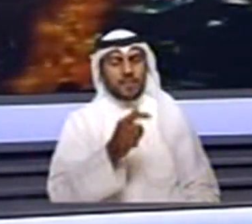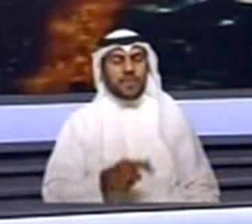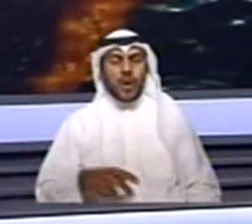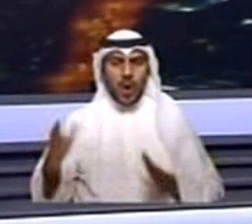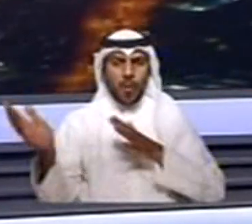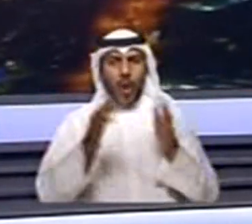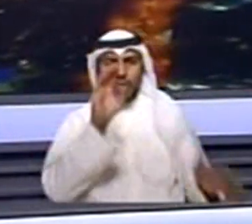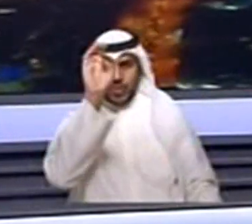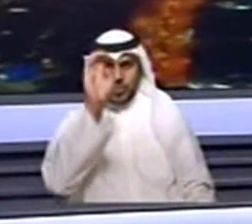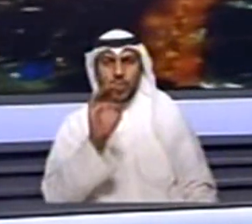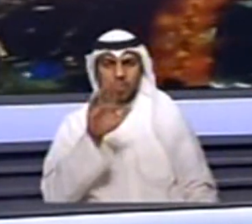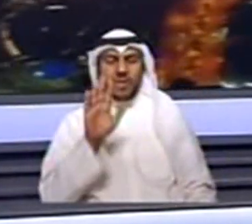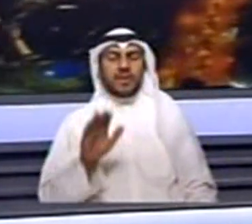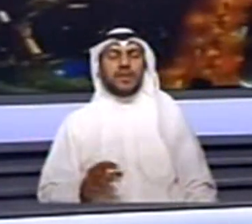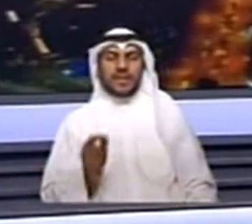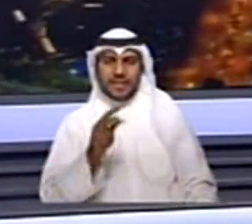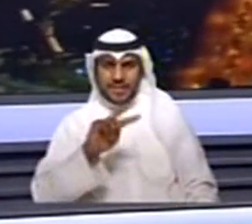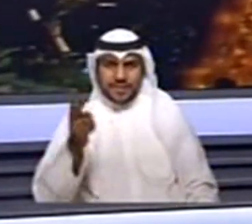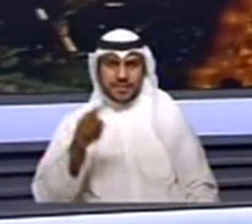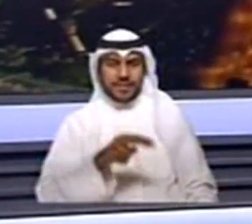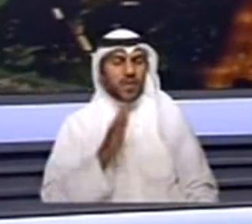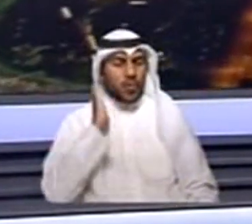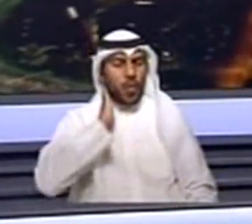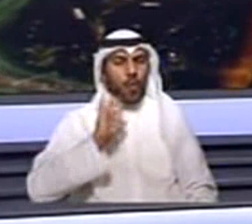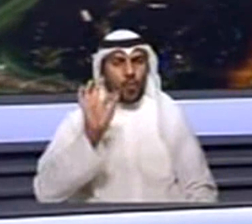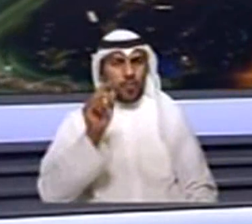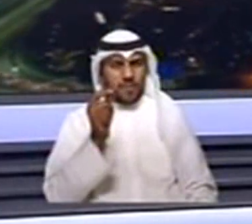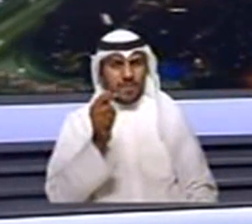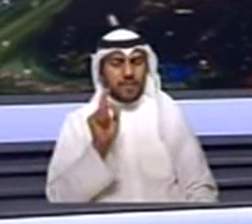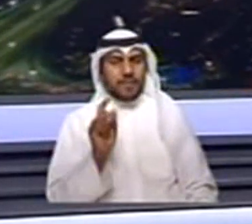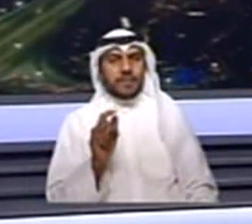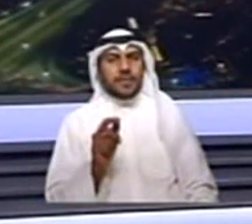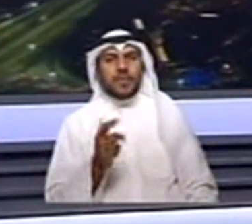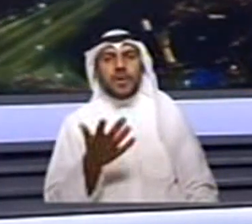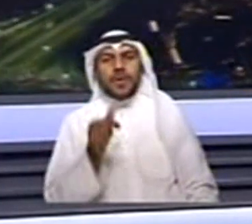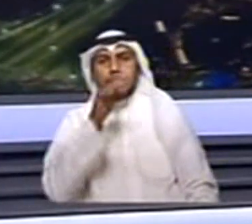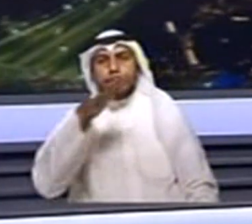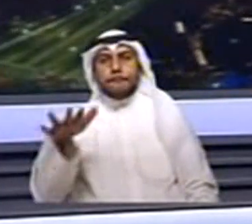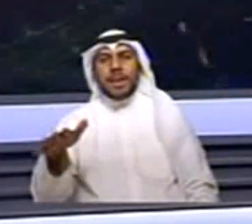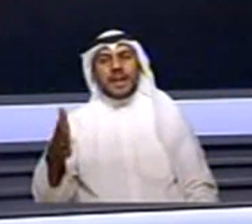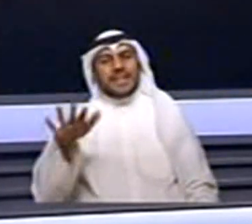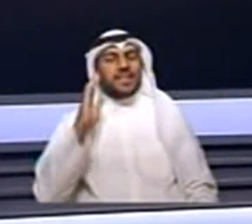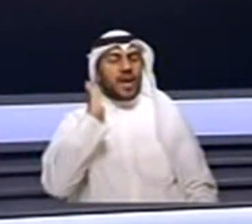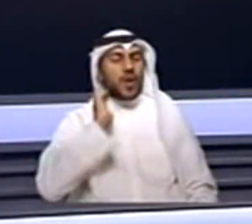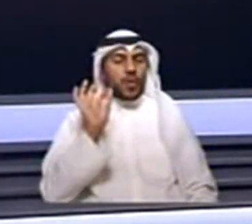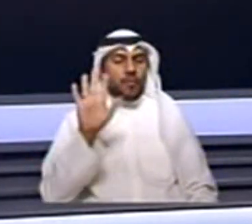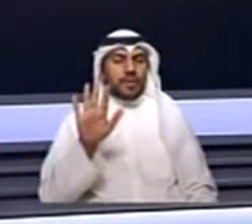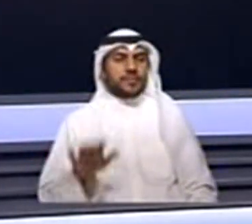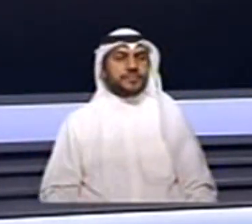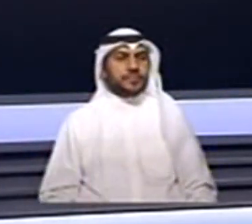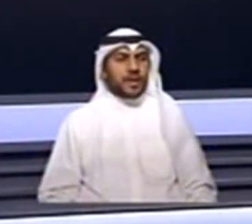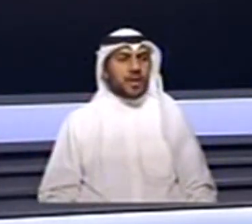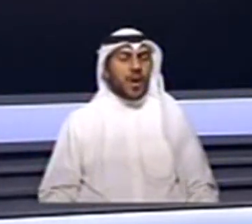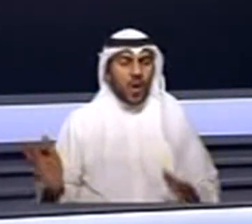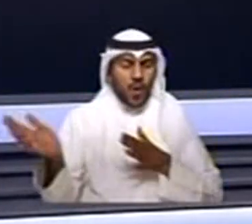الهواء الكوس أثناء تقلب اتجاه الرياح، ولكن الإحساس بالرطوبة راح يكون محصور فقط المناطق الساحلية. أجواء حارة ورياح شمالية غربية إلى